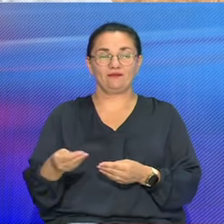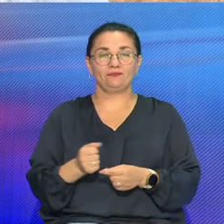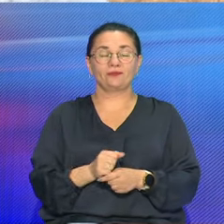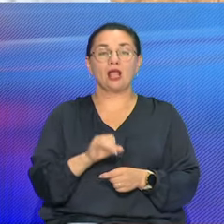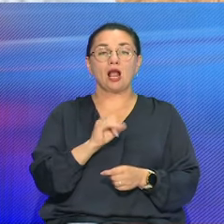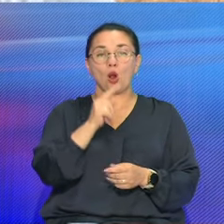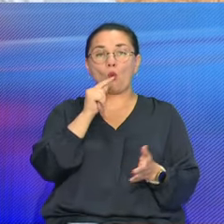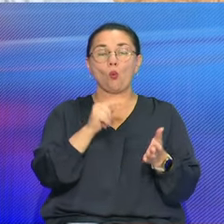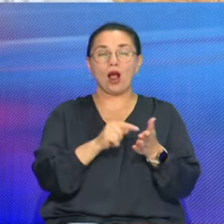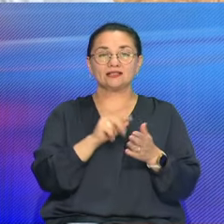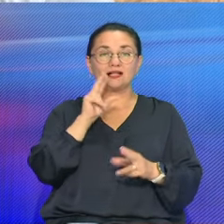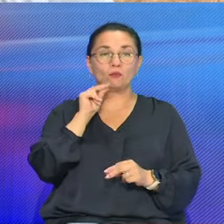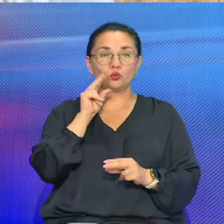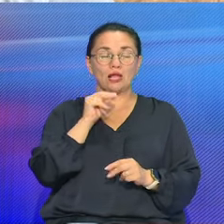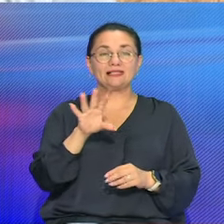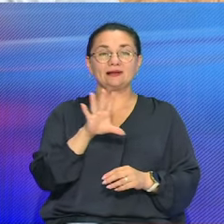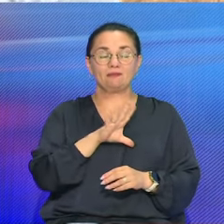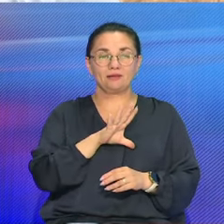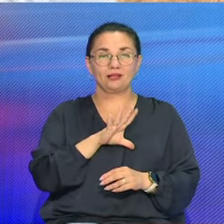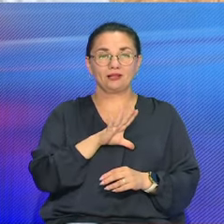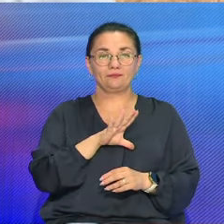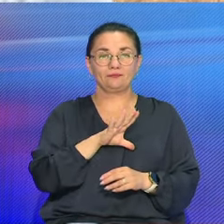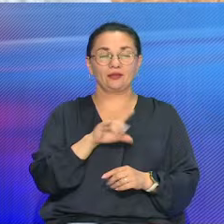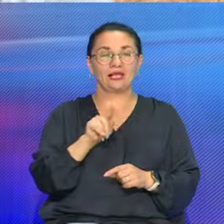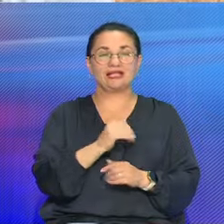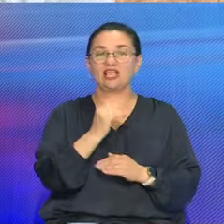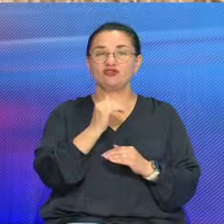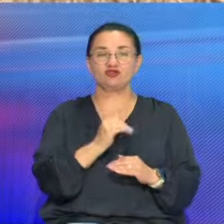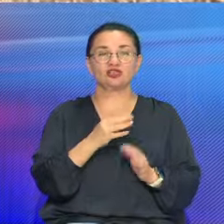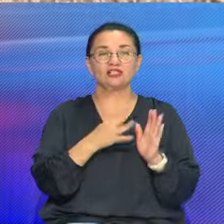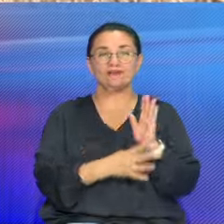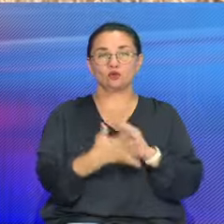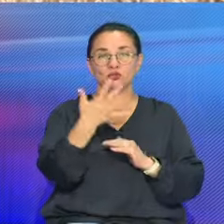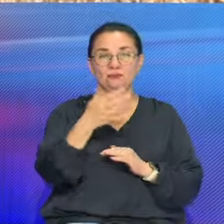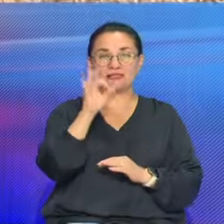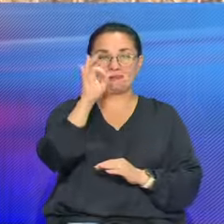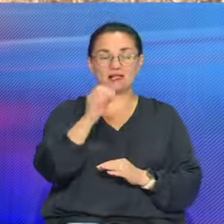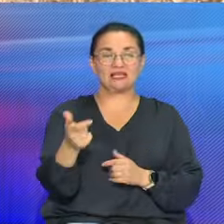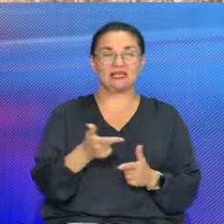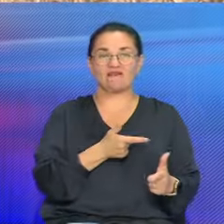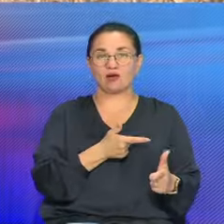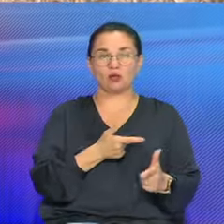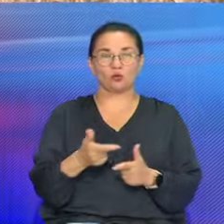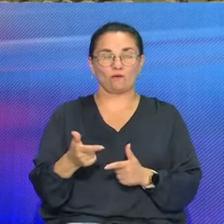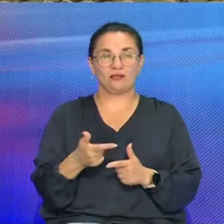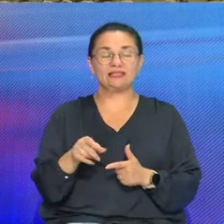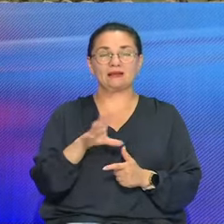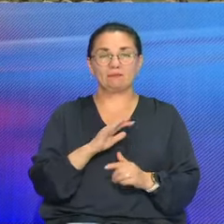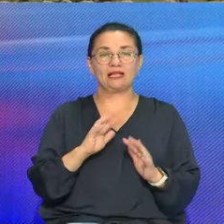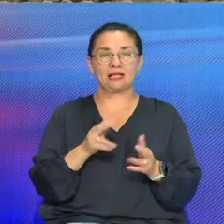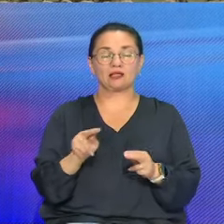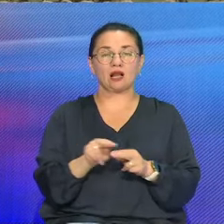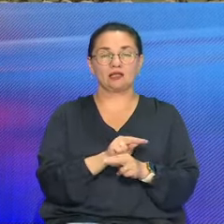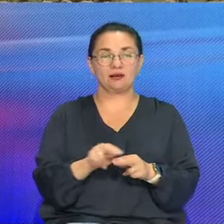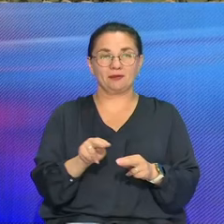К указанной дате у нас было не ниже 95% готовность. Все энергоносыщенные трактора были исправны. К уборке мы